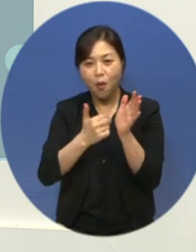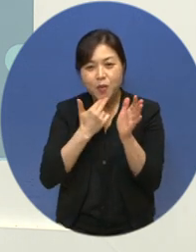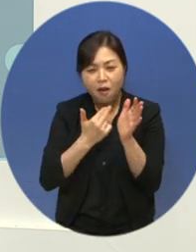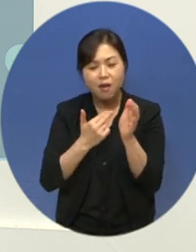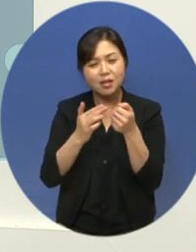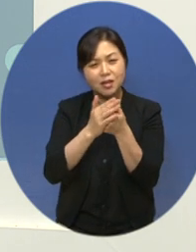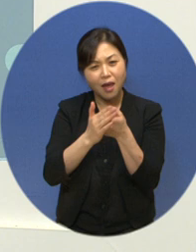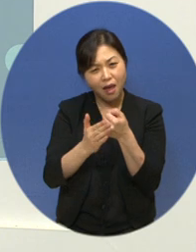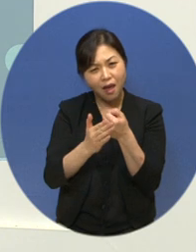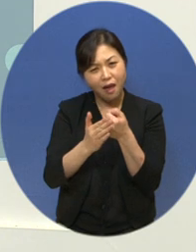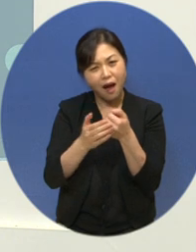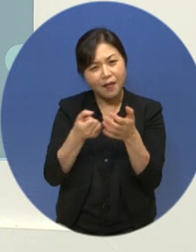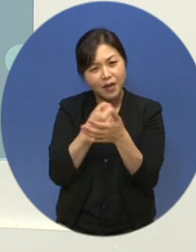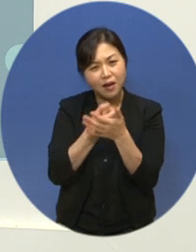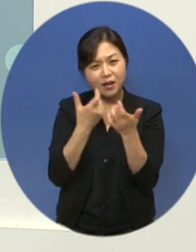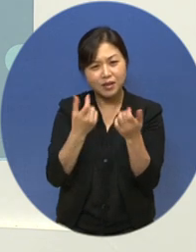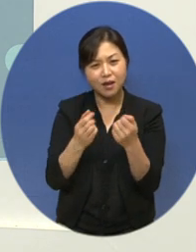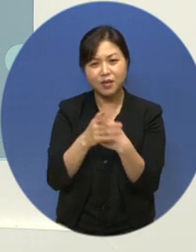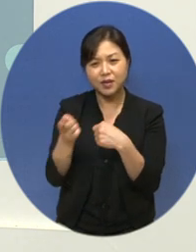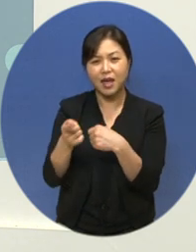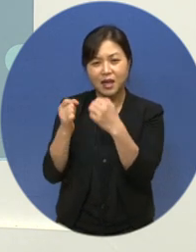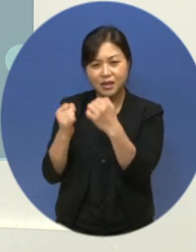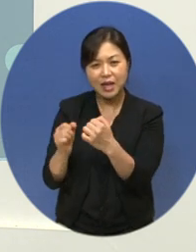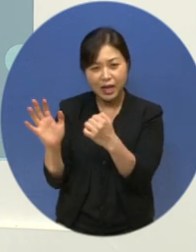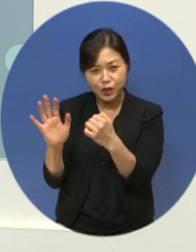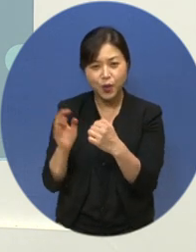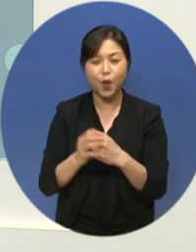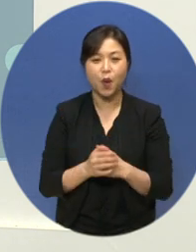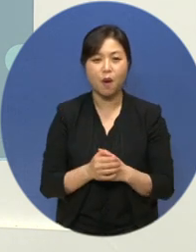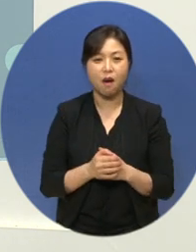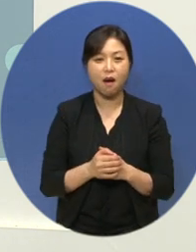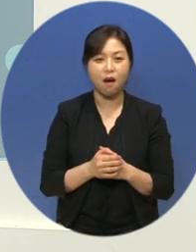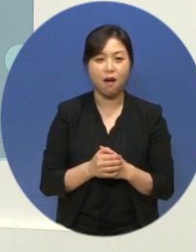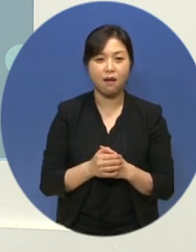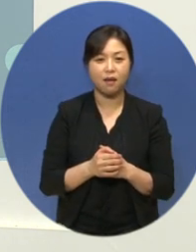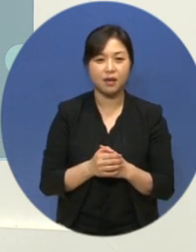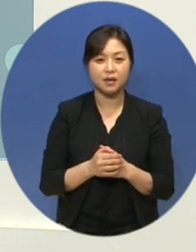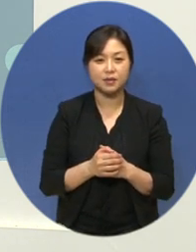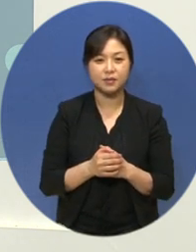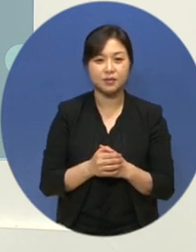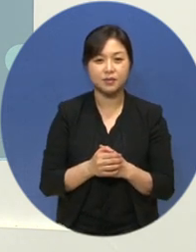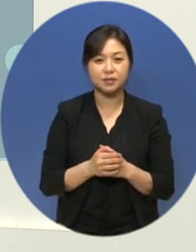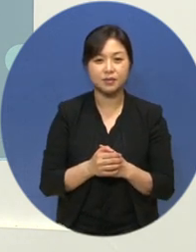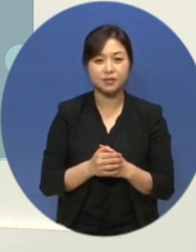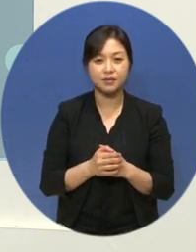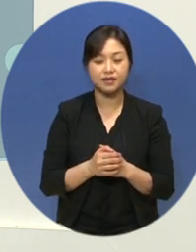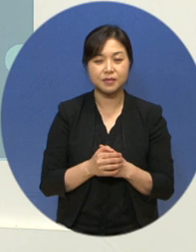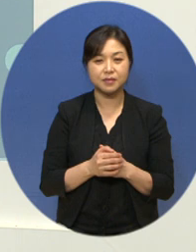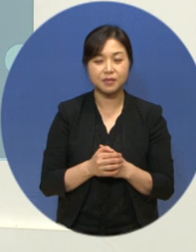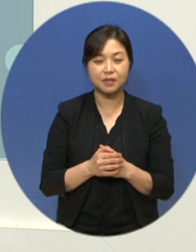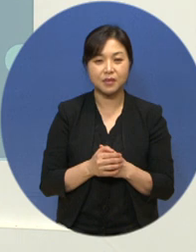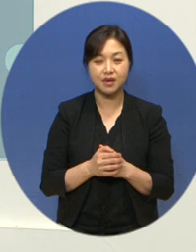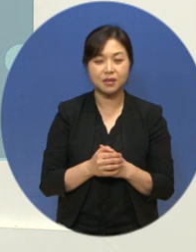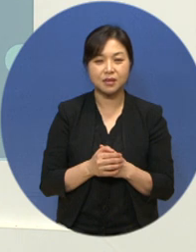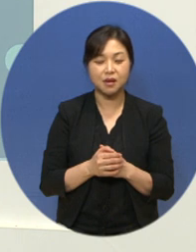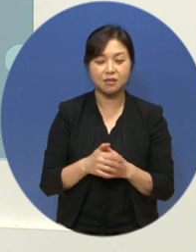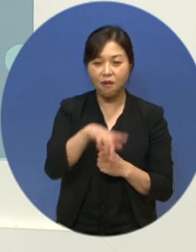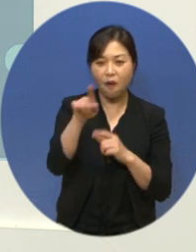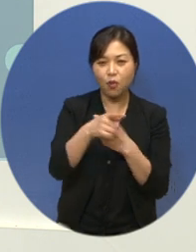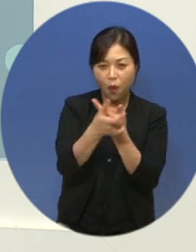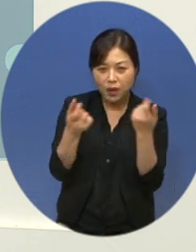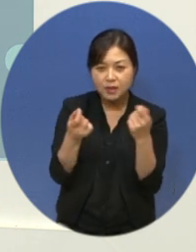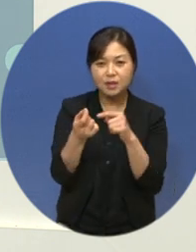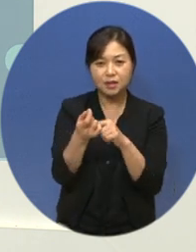왜 그러냐 앞에는 계셔서 가 아니라 예 어 교 그 인물은 누구나 다 한번 도전과